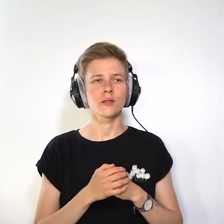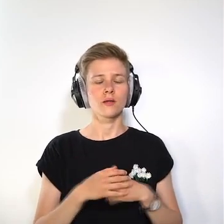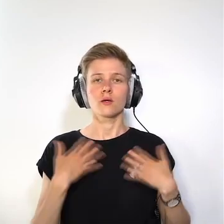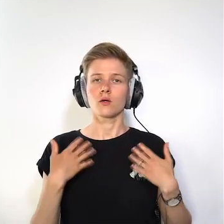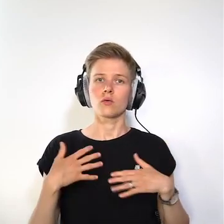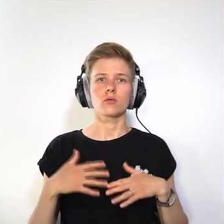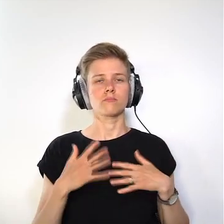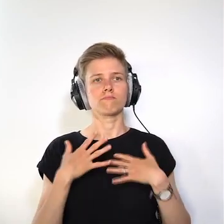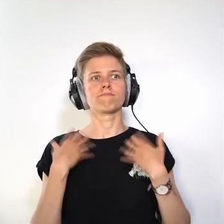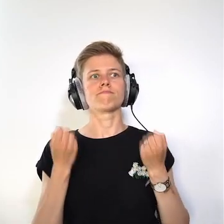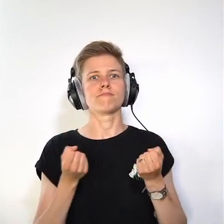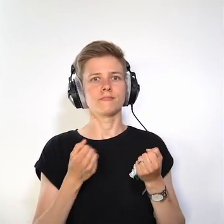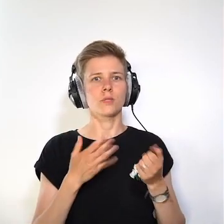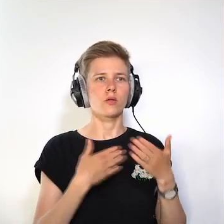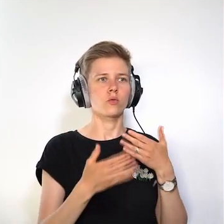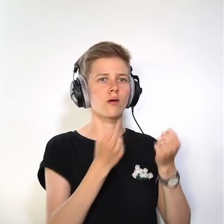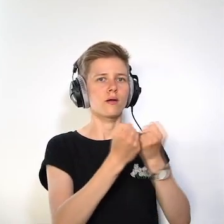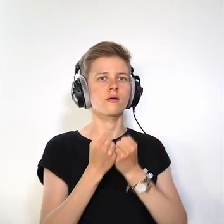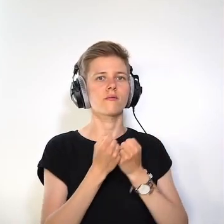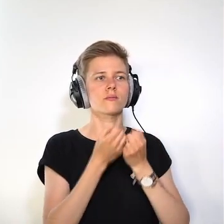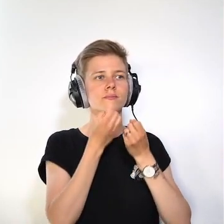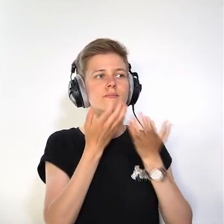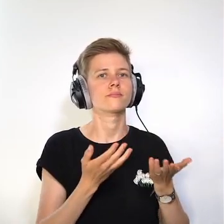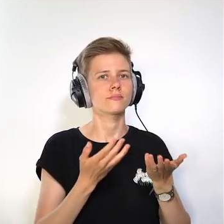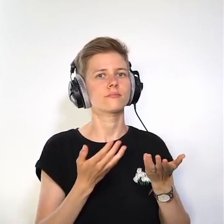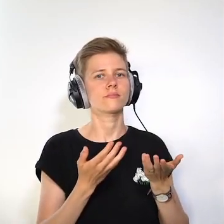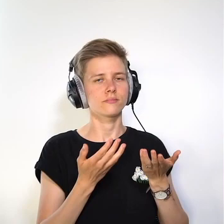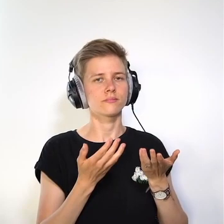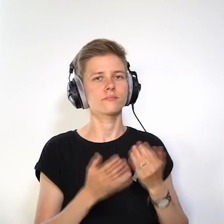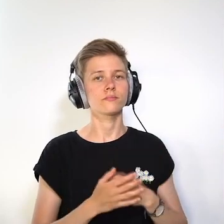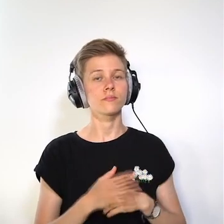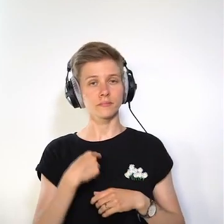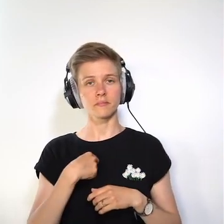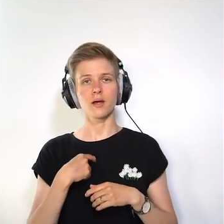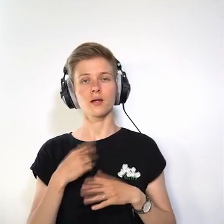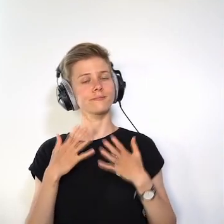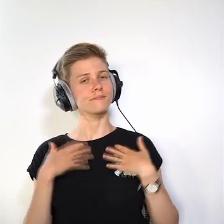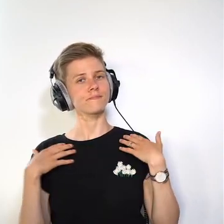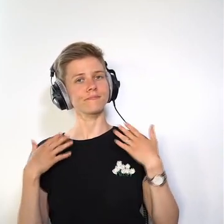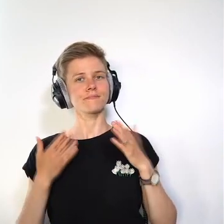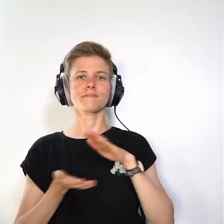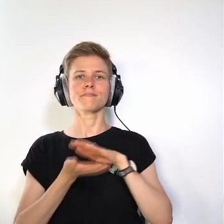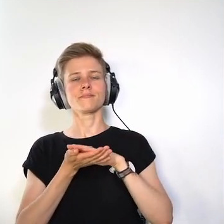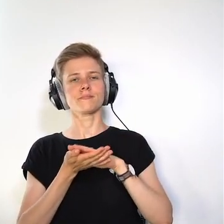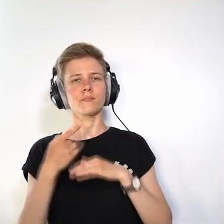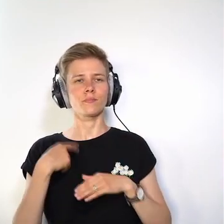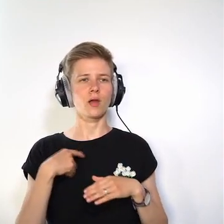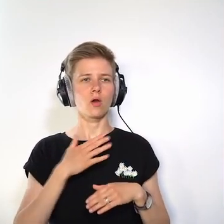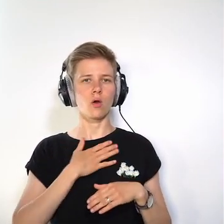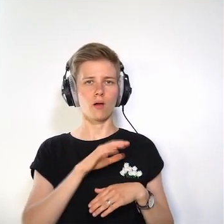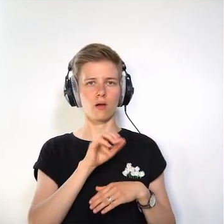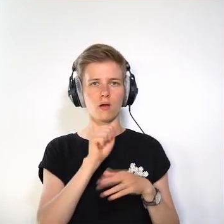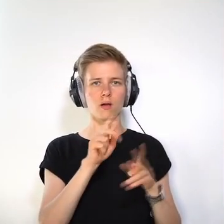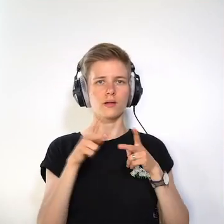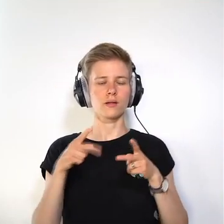kollegojen parissa tulla esille omana itsenään. Mutta mä olin sillä tavalla onnellisessa asemassa, kun mä omalla A-klinikalla tuli esille, että mä olen